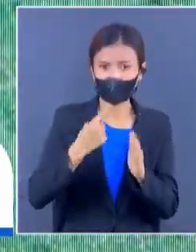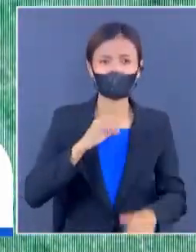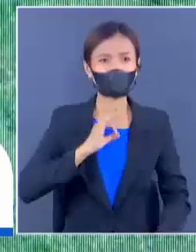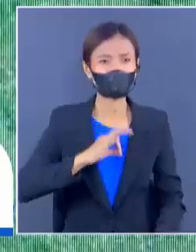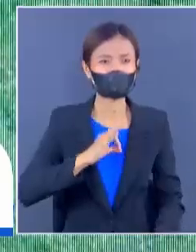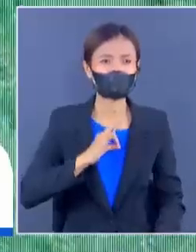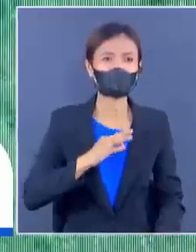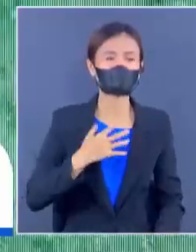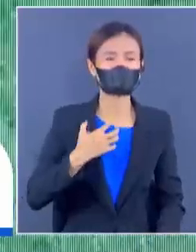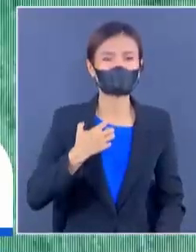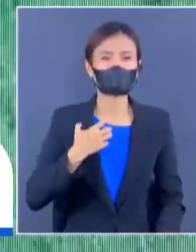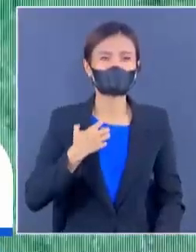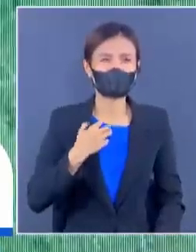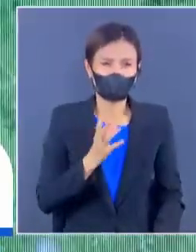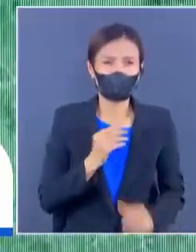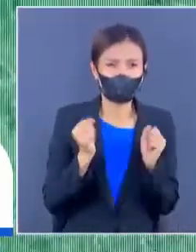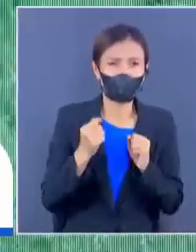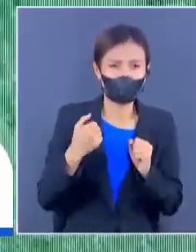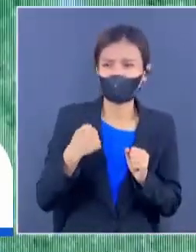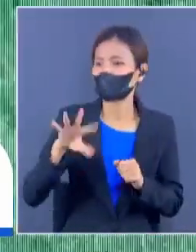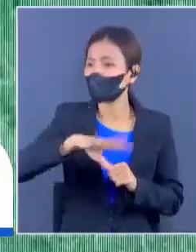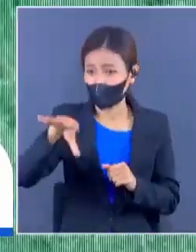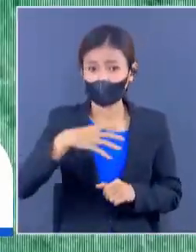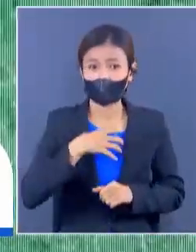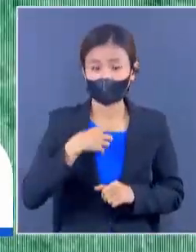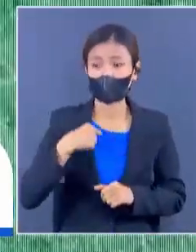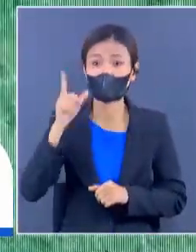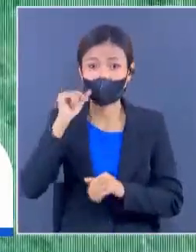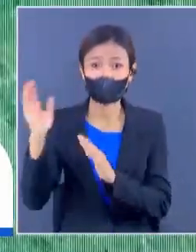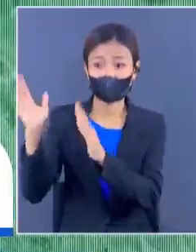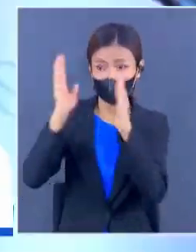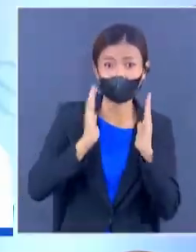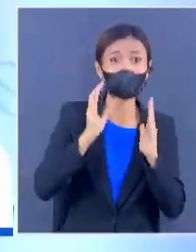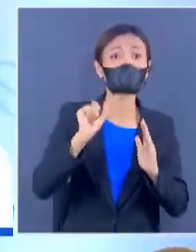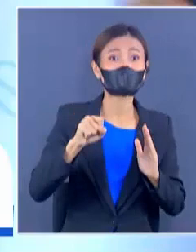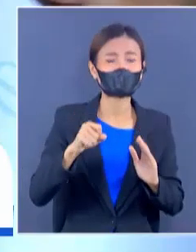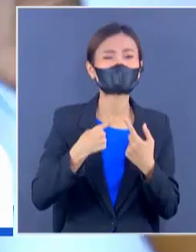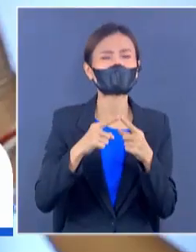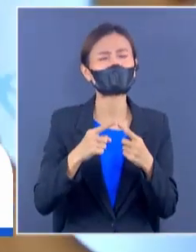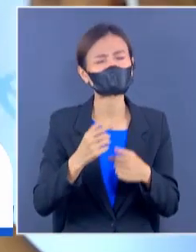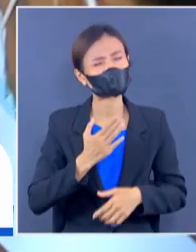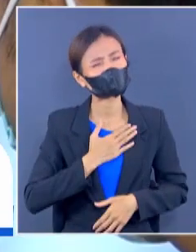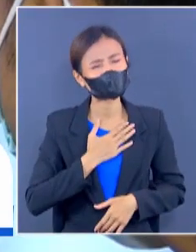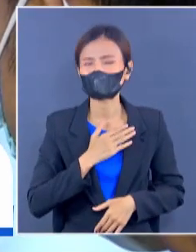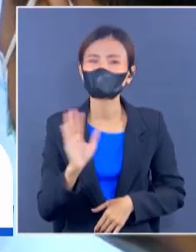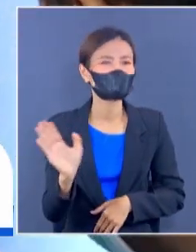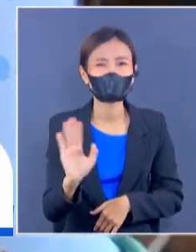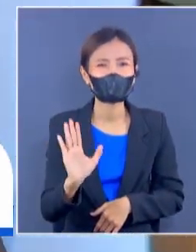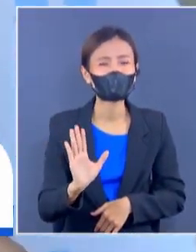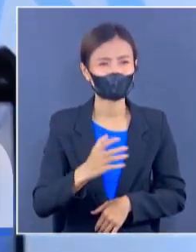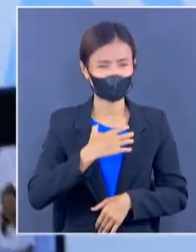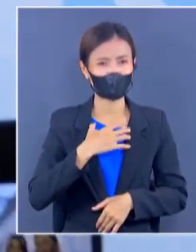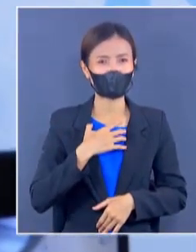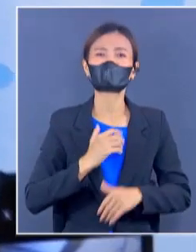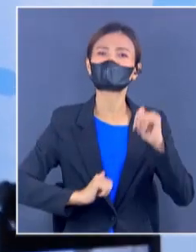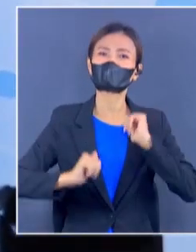ข้าใจที่ทุกคนอยากให้เป็นเหมือนคุณแม่ค่ะซึ่งเธอก็ขอเป็นตัวของตัวเองแต่จะยึดหลักการทำงานตามแบบฉบับของคุณแม่ค่